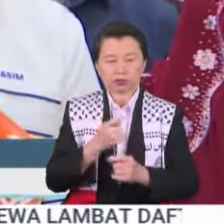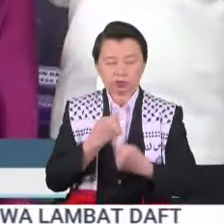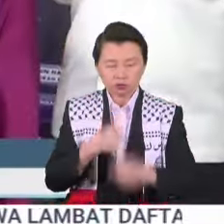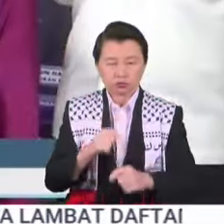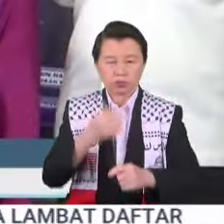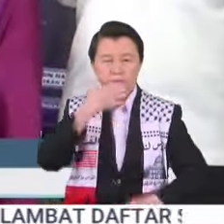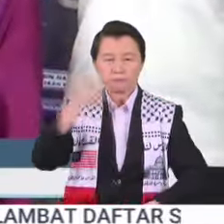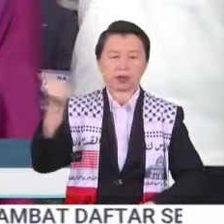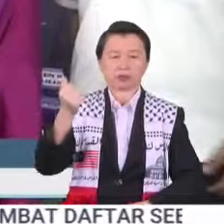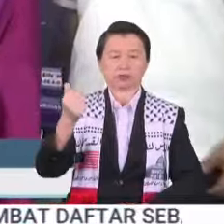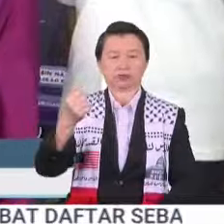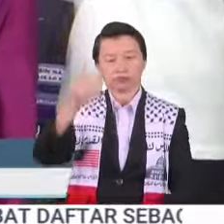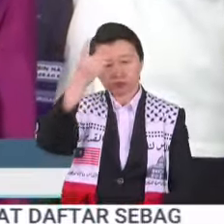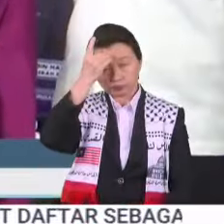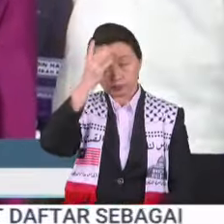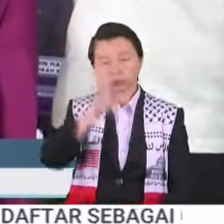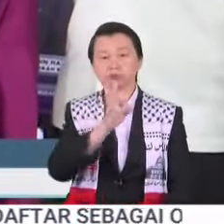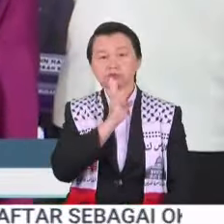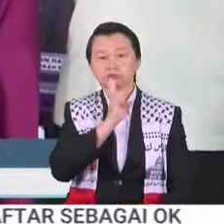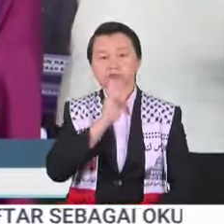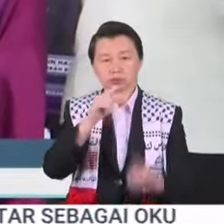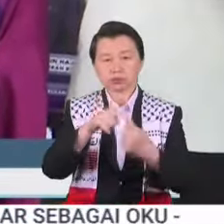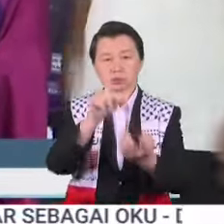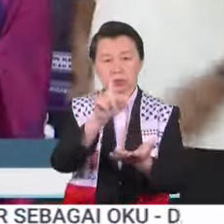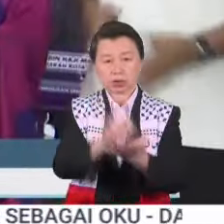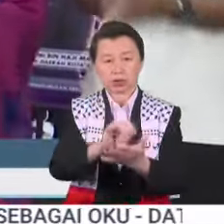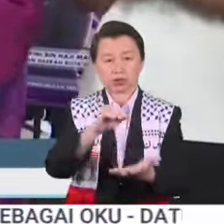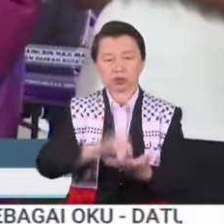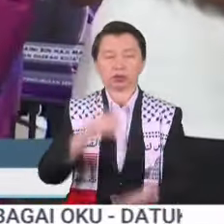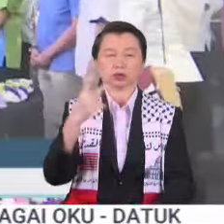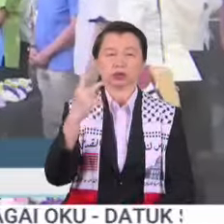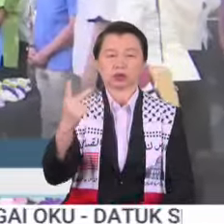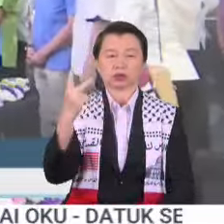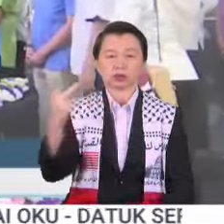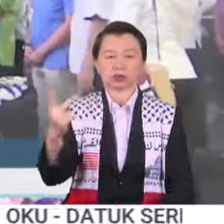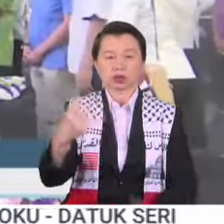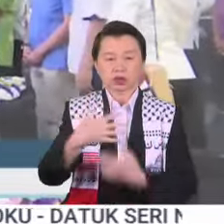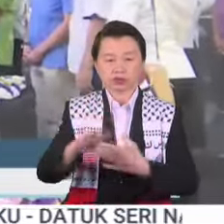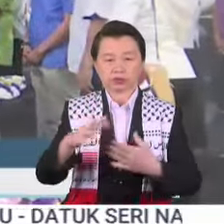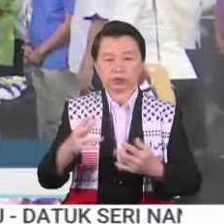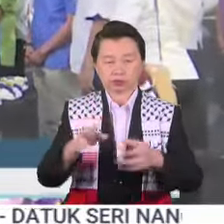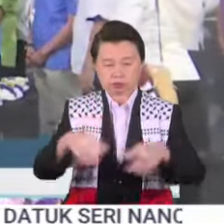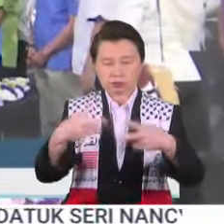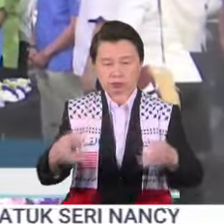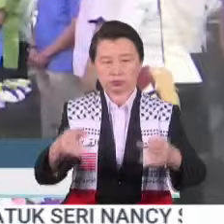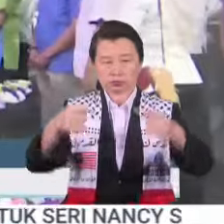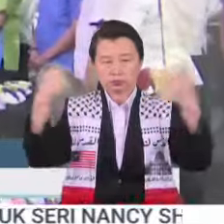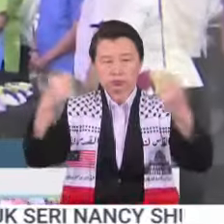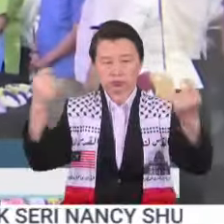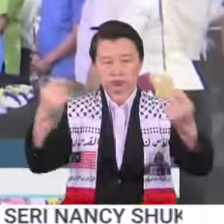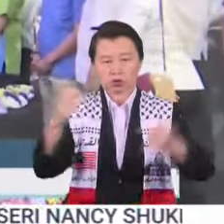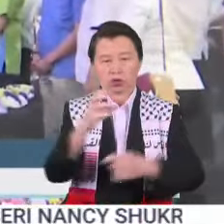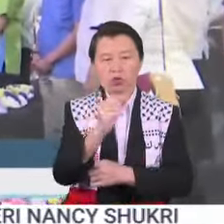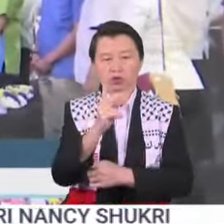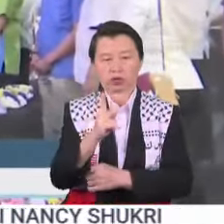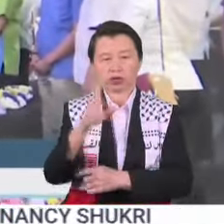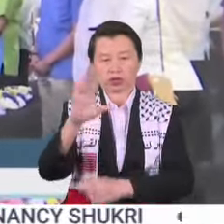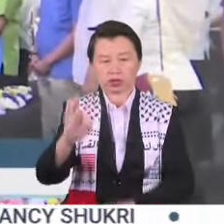baik. Datuk Arifin berkata demikian kepada media di Kota Kinabalu selepas merasmikan Karnival